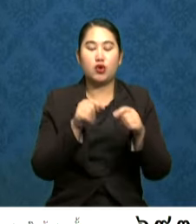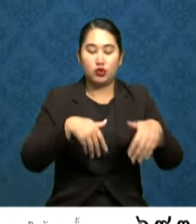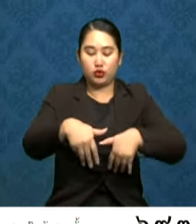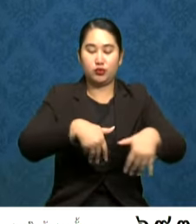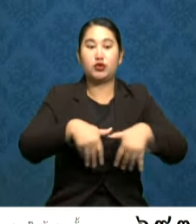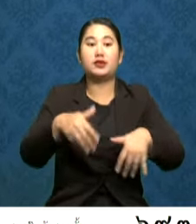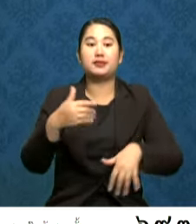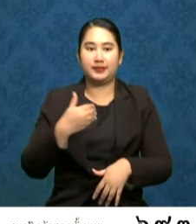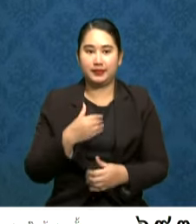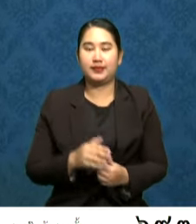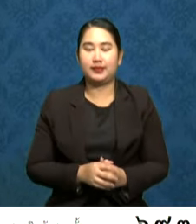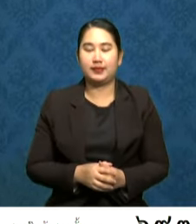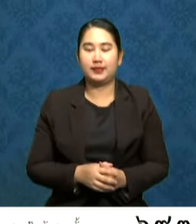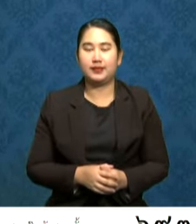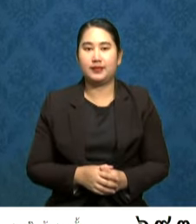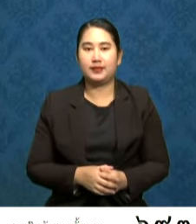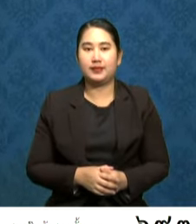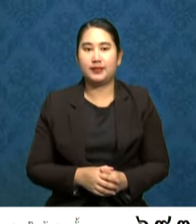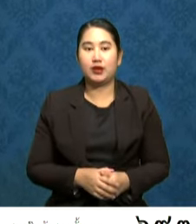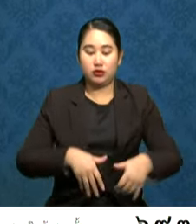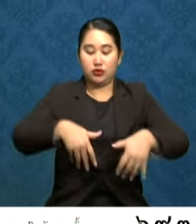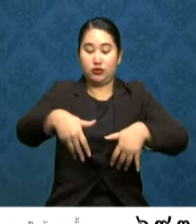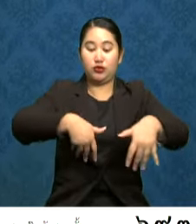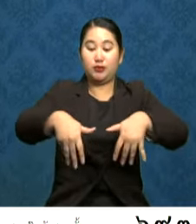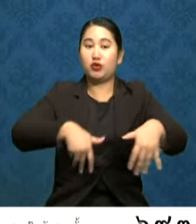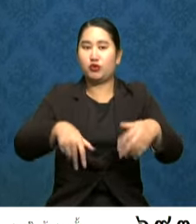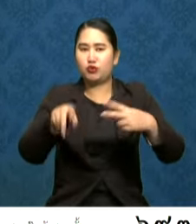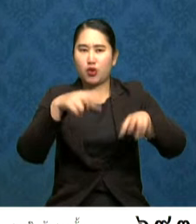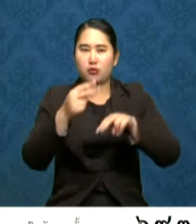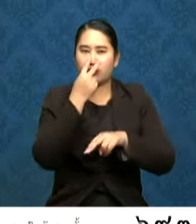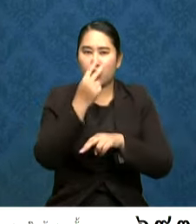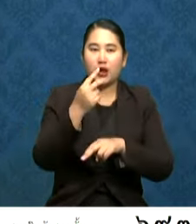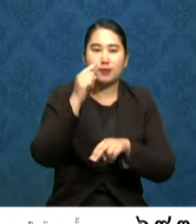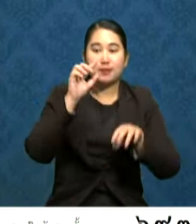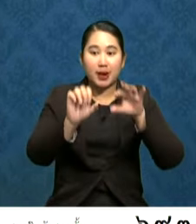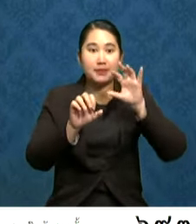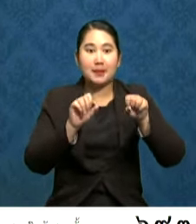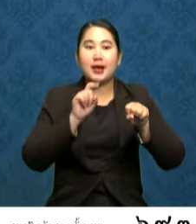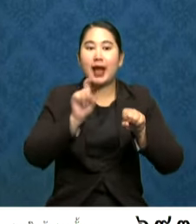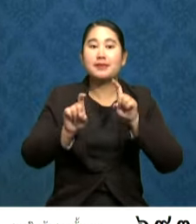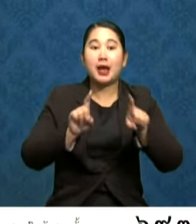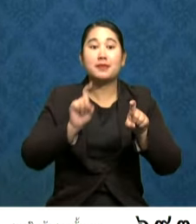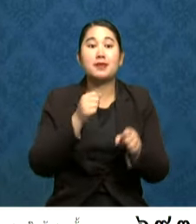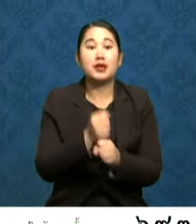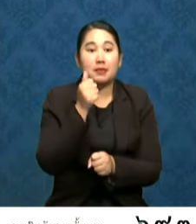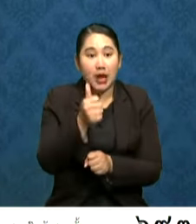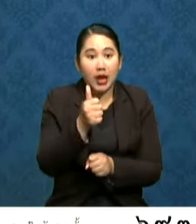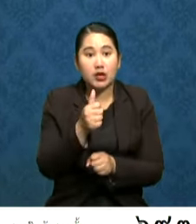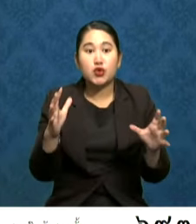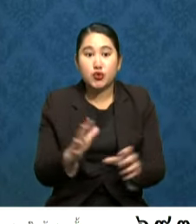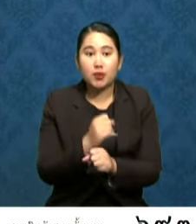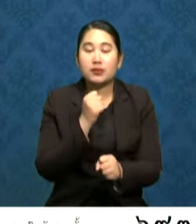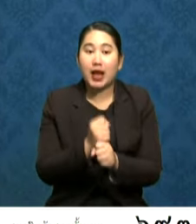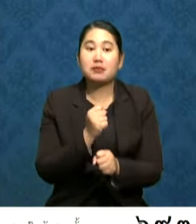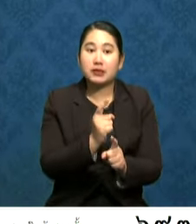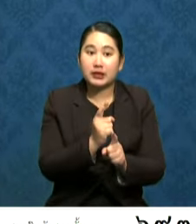ว่าaccountabilityค่ะแล้วประชาชนก็ยังสามารถติดตามทวงถตรวจสอบท่านได้ตลอดเวลาด้วยว่าตกลงท่านได้ทำตาม